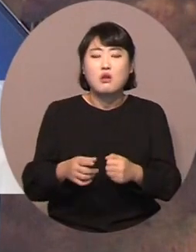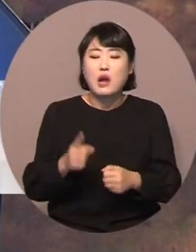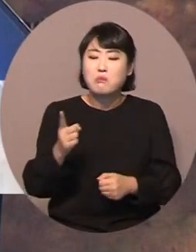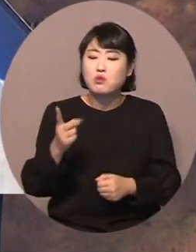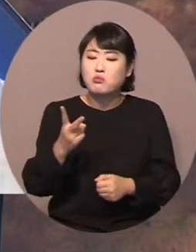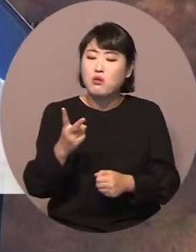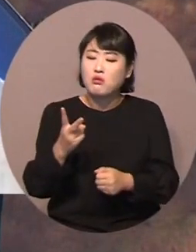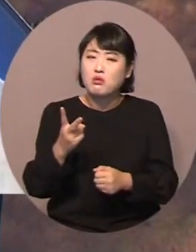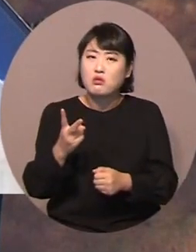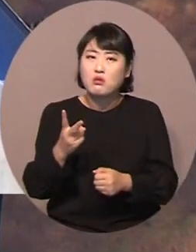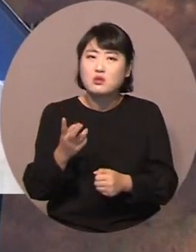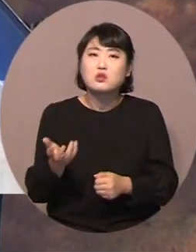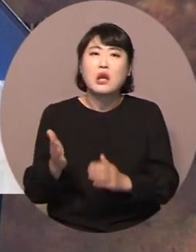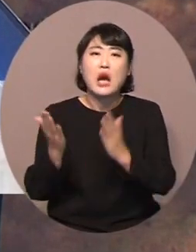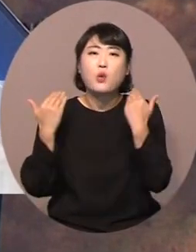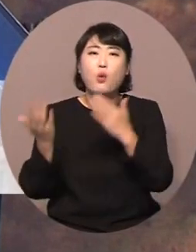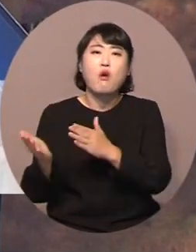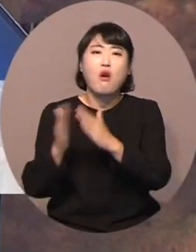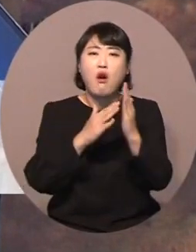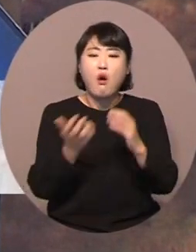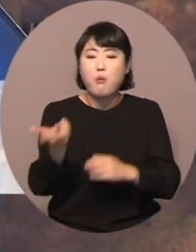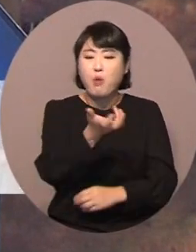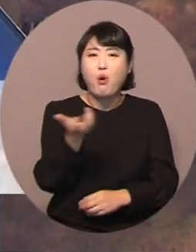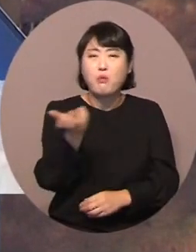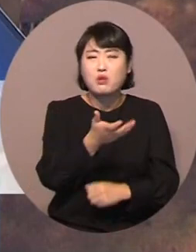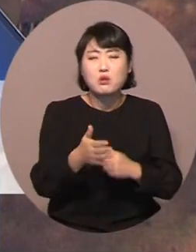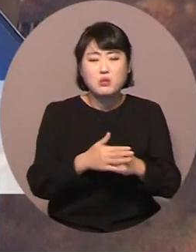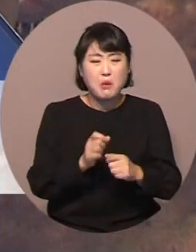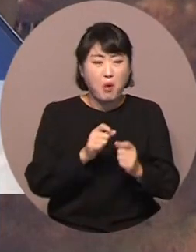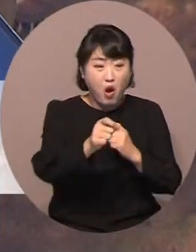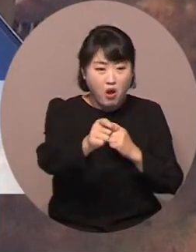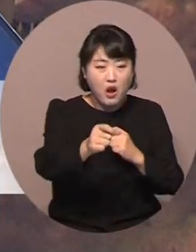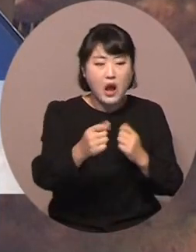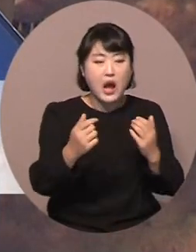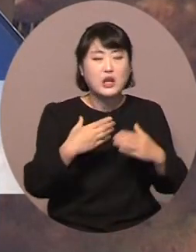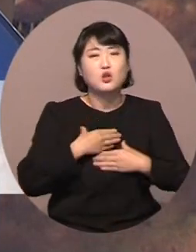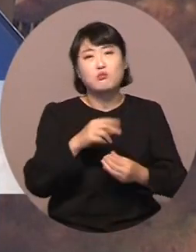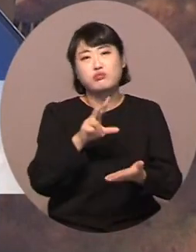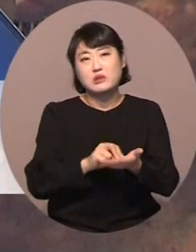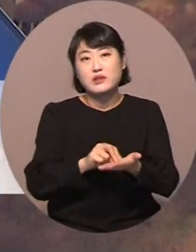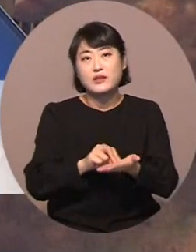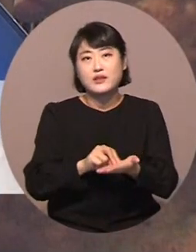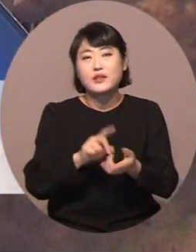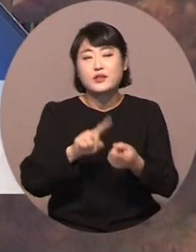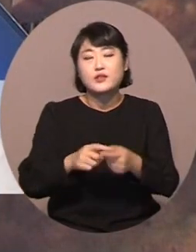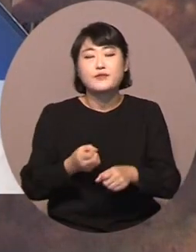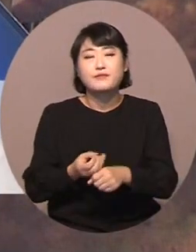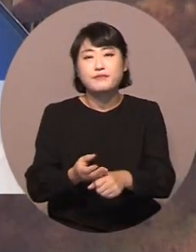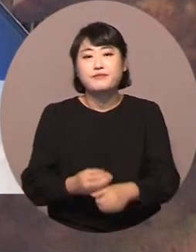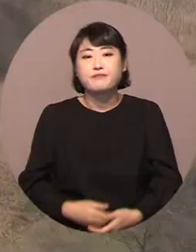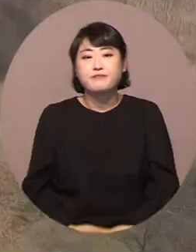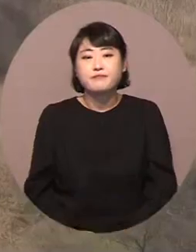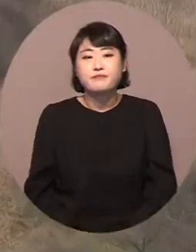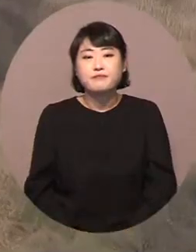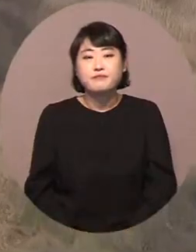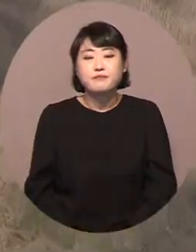해야 하고 원거리 통학으로 등하굣길 안전 문제도 제기됩니다. 박선진 기자입니다.